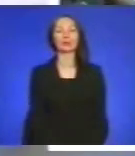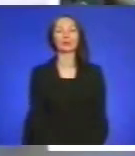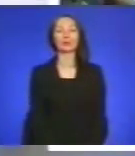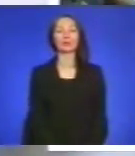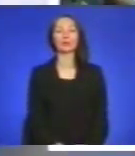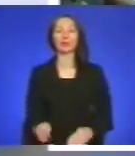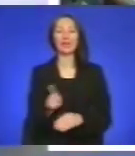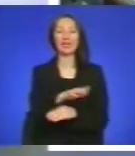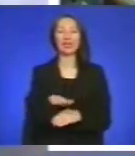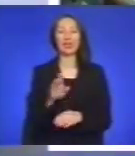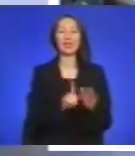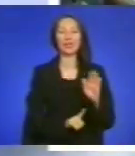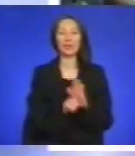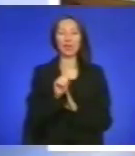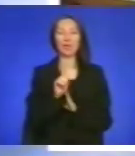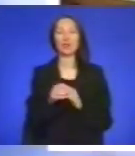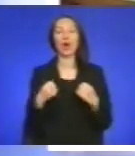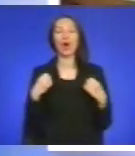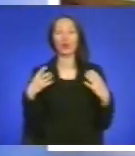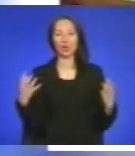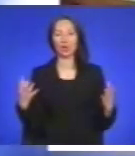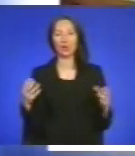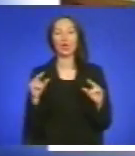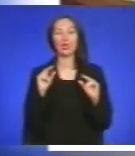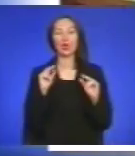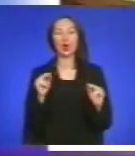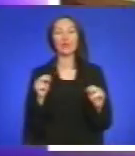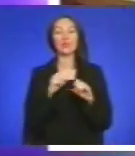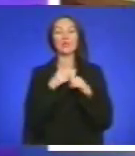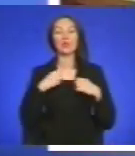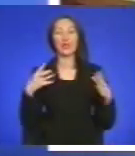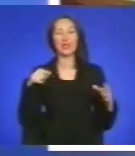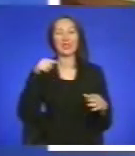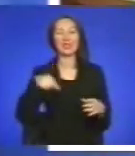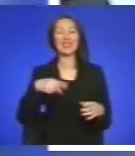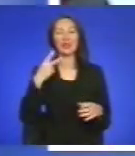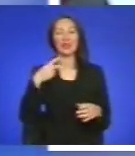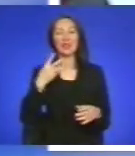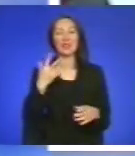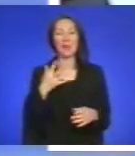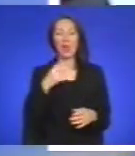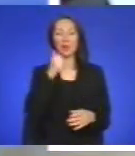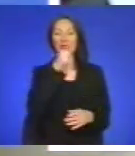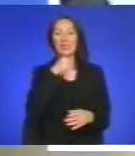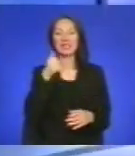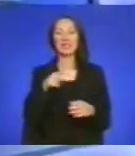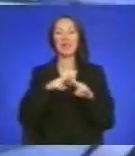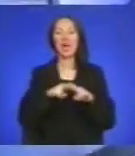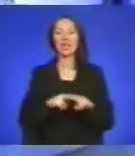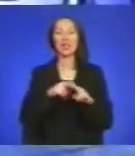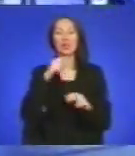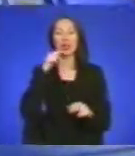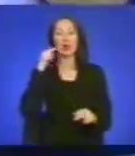На Тернопільщині розпочалися урочистості з нагоди святкування 1025-ї річниці хрещення Русі України.